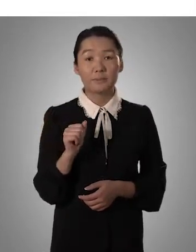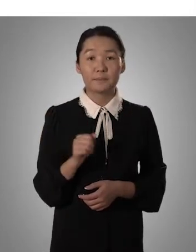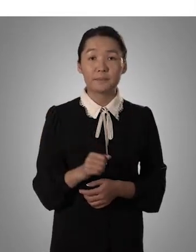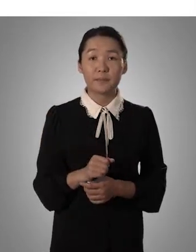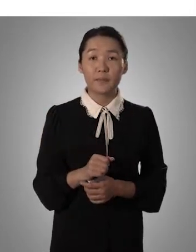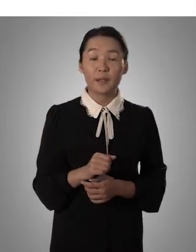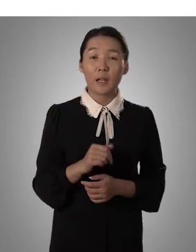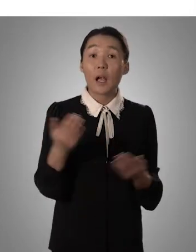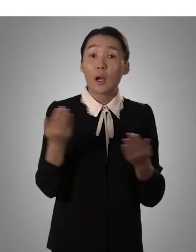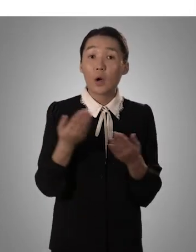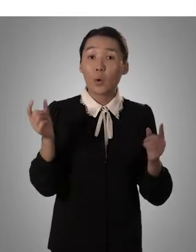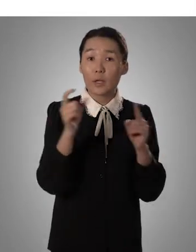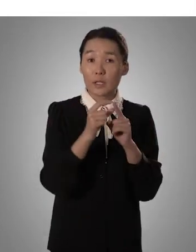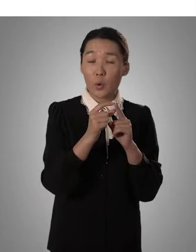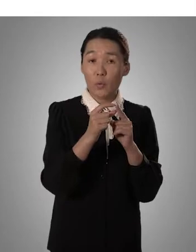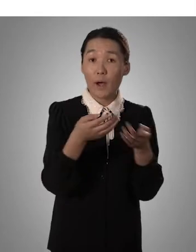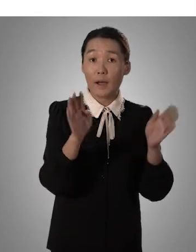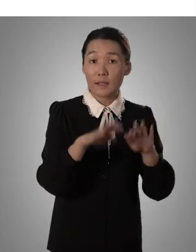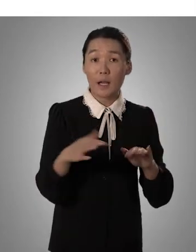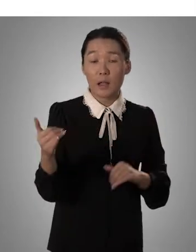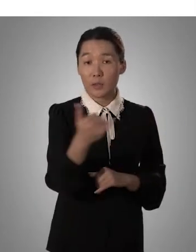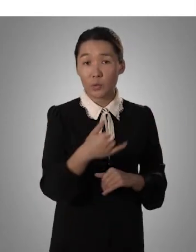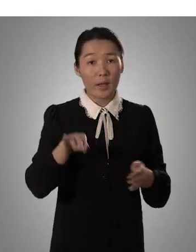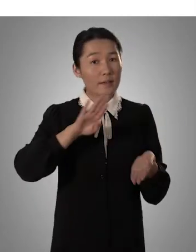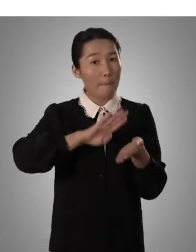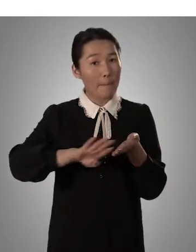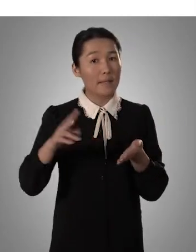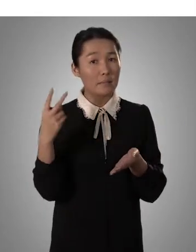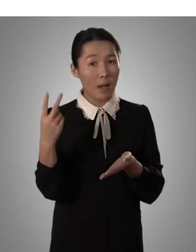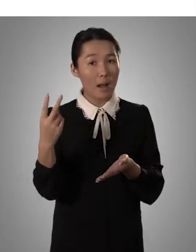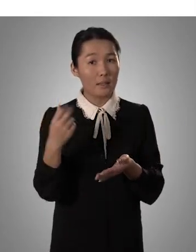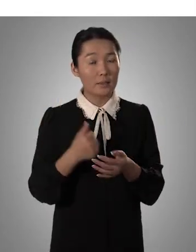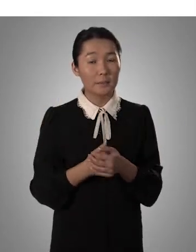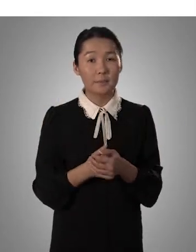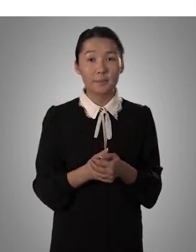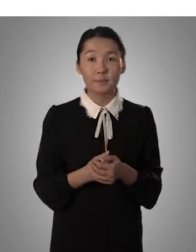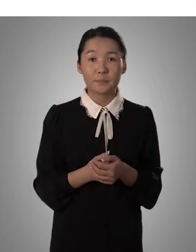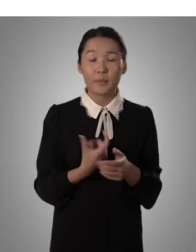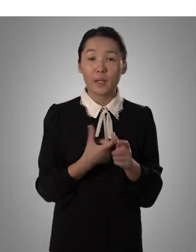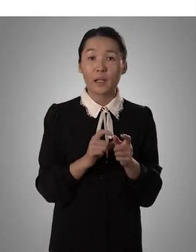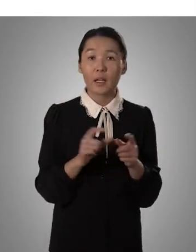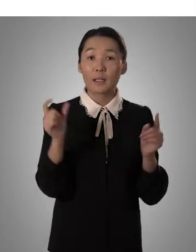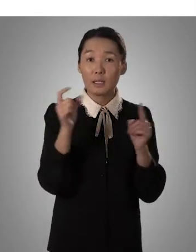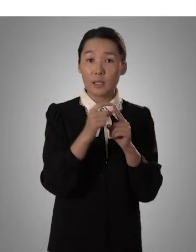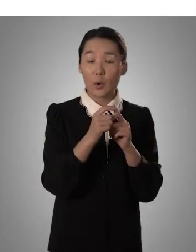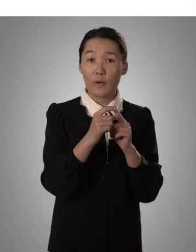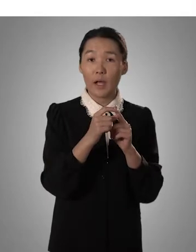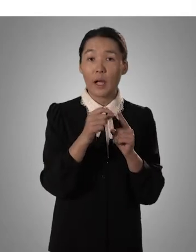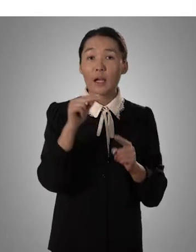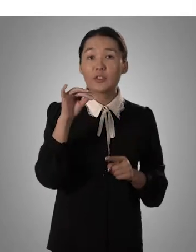какое слово осталось у нас без пары это слово